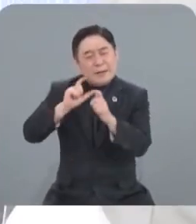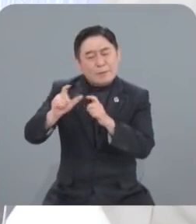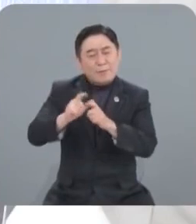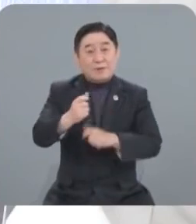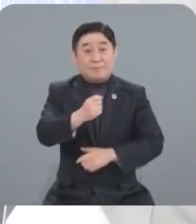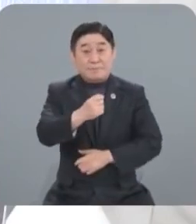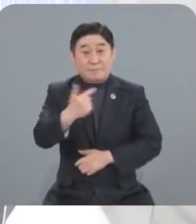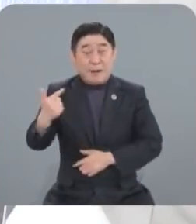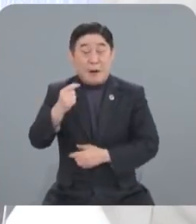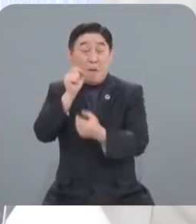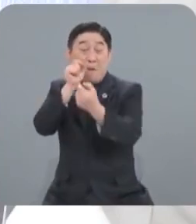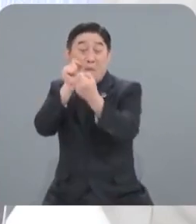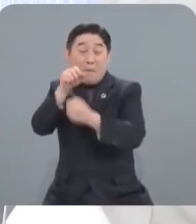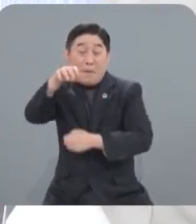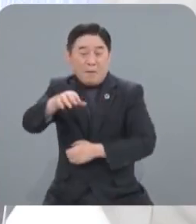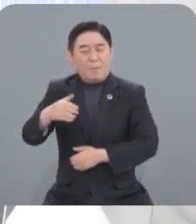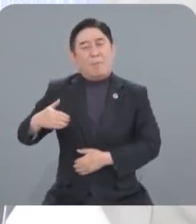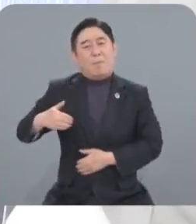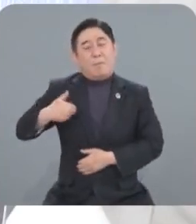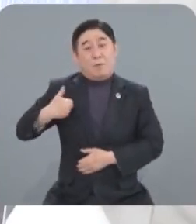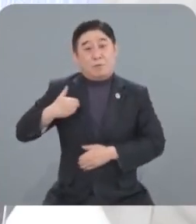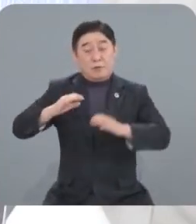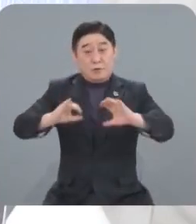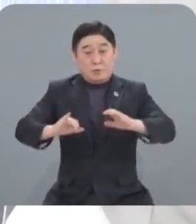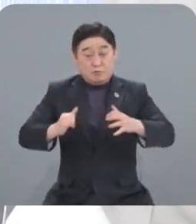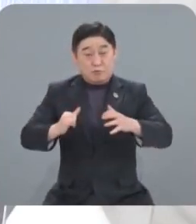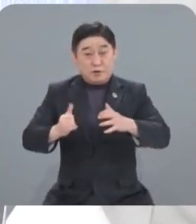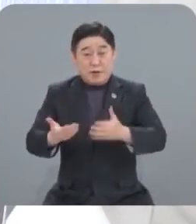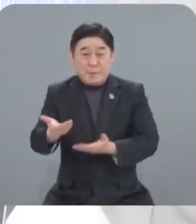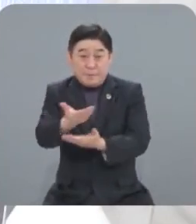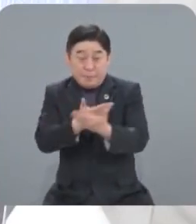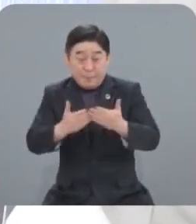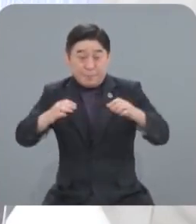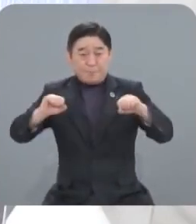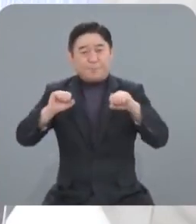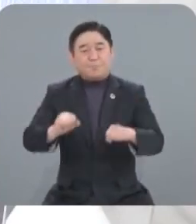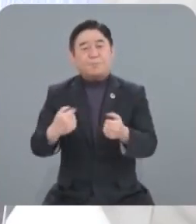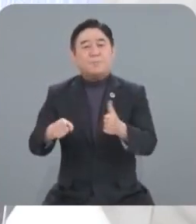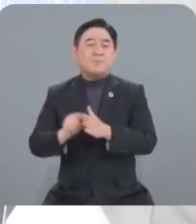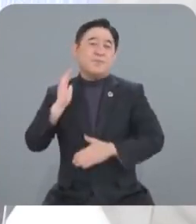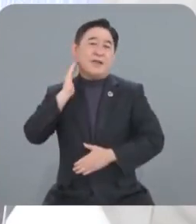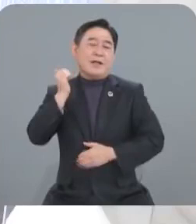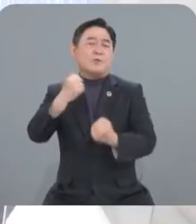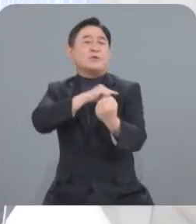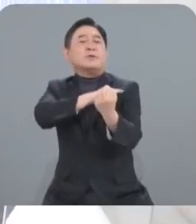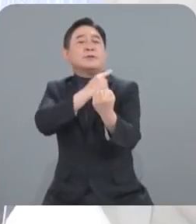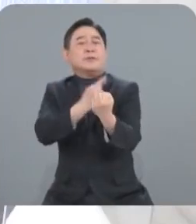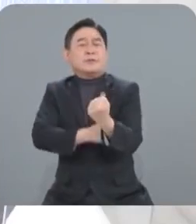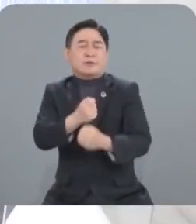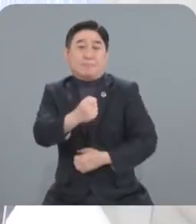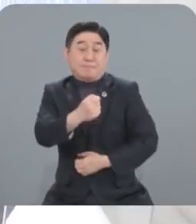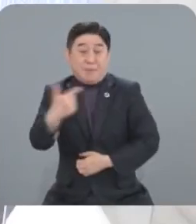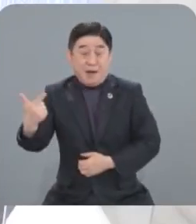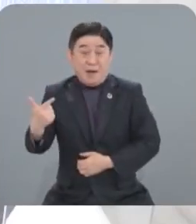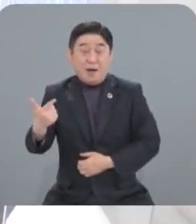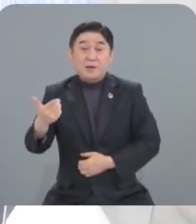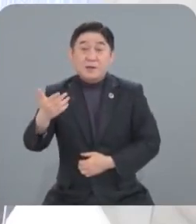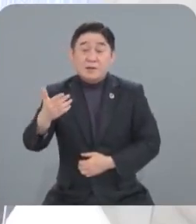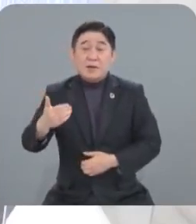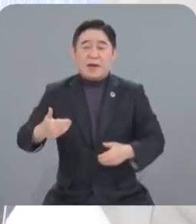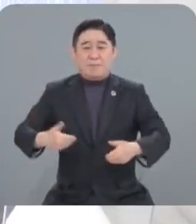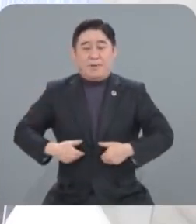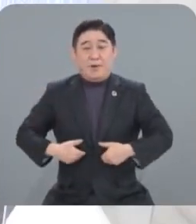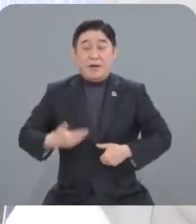한씨 앞을 내다볼 수 없는 국제무대에서 살아남기 위해 대통령이 갖춰야 할 능력이 많지만 저는